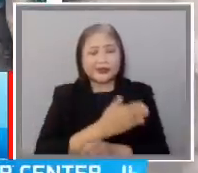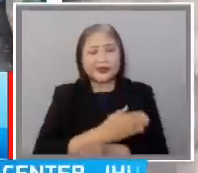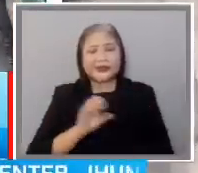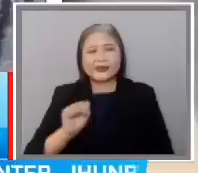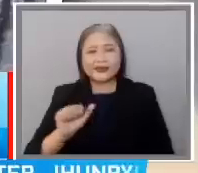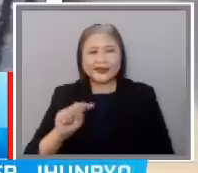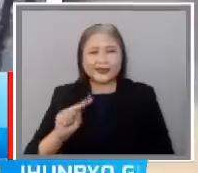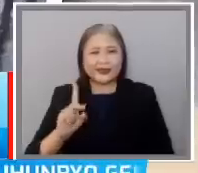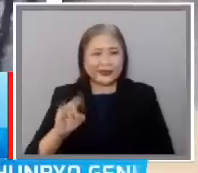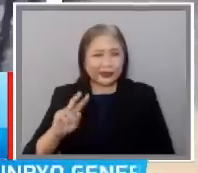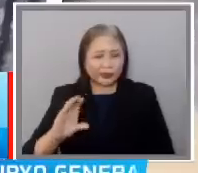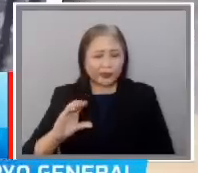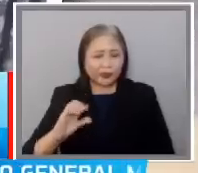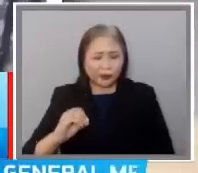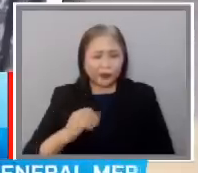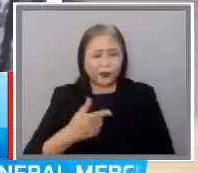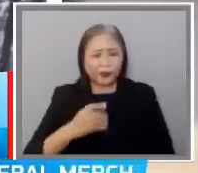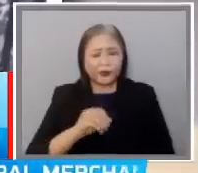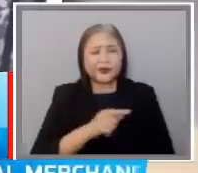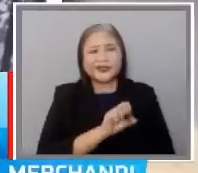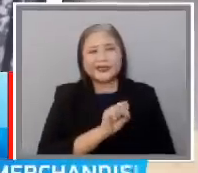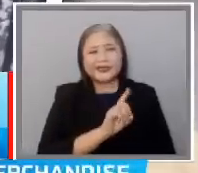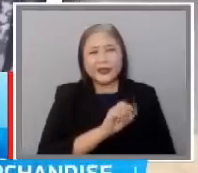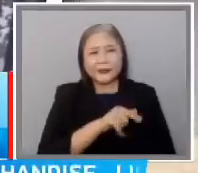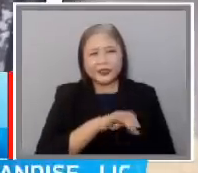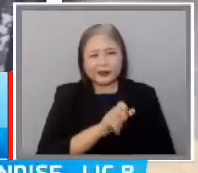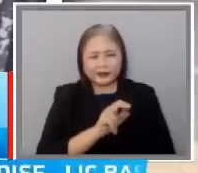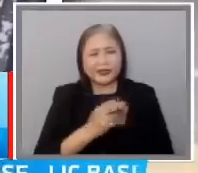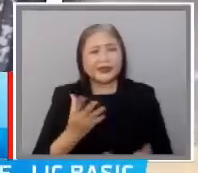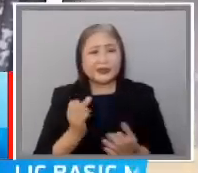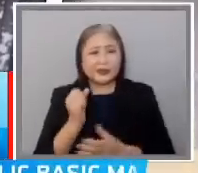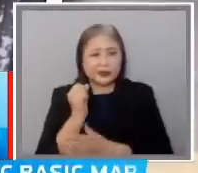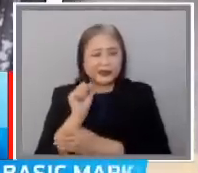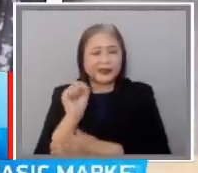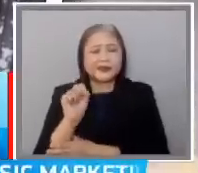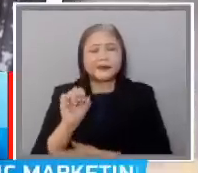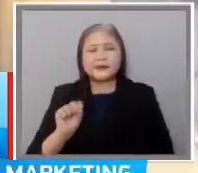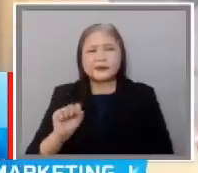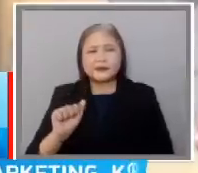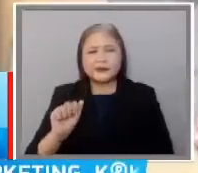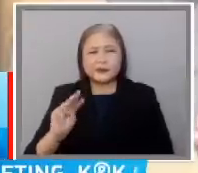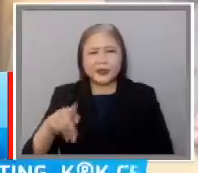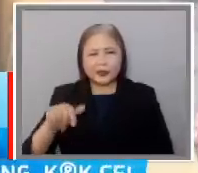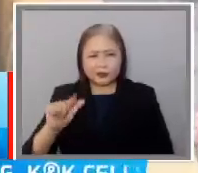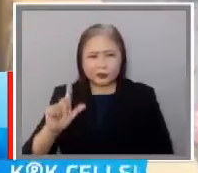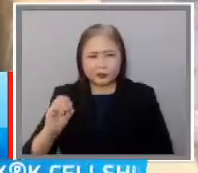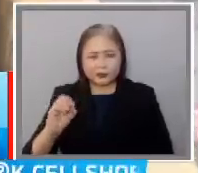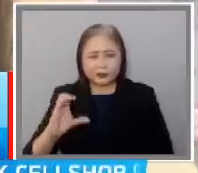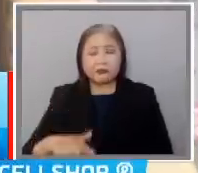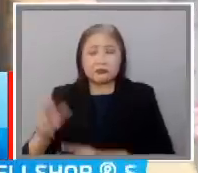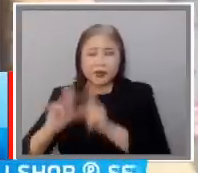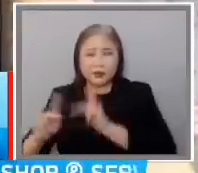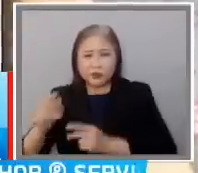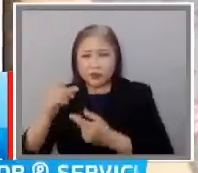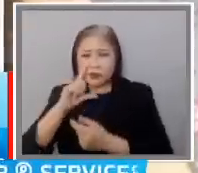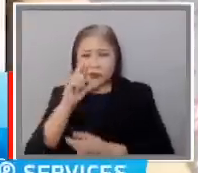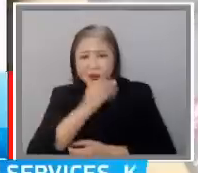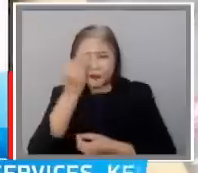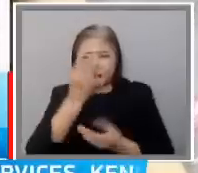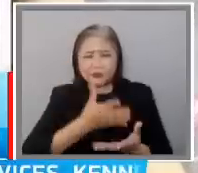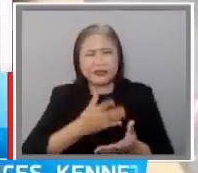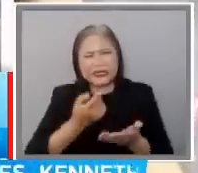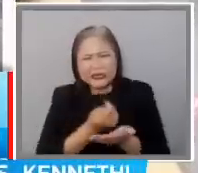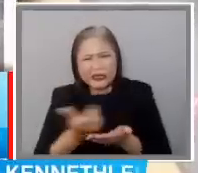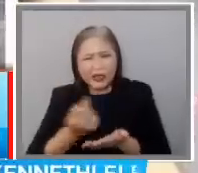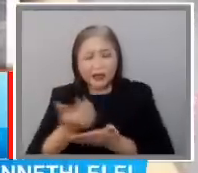sa Sampaloc. Ayon sa barangay chairman doong si Alnardo Rotap, sumulat mismo sa kanya mga residente para ipatanggal ito dahil daanan daw yon